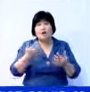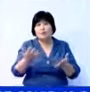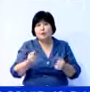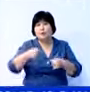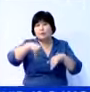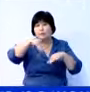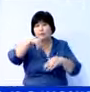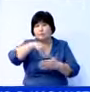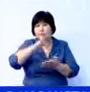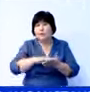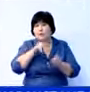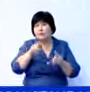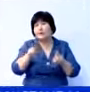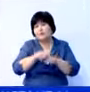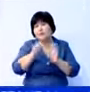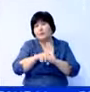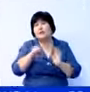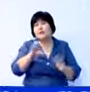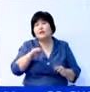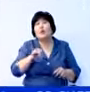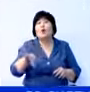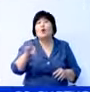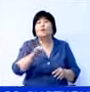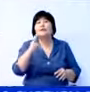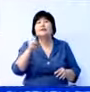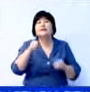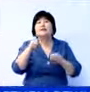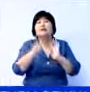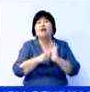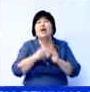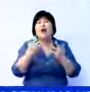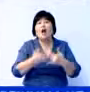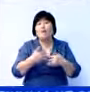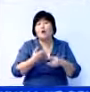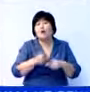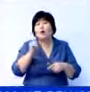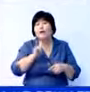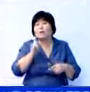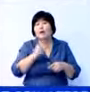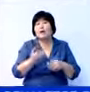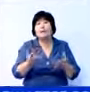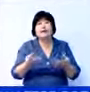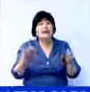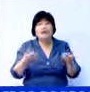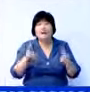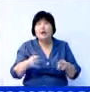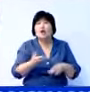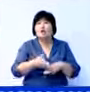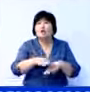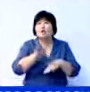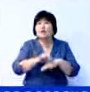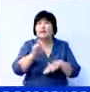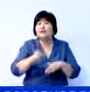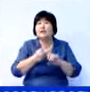и обязательно берем тестирование. В области 316 аппаратов ИВЛ, но пока в них потребности не возникало. Тяжелых больных